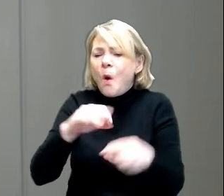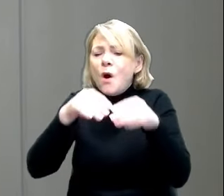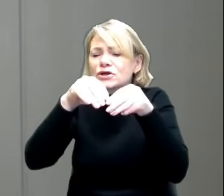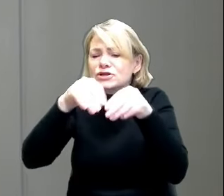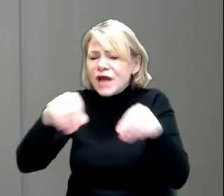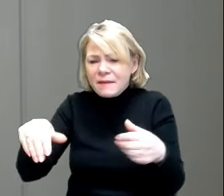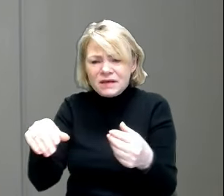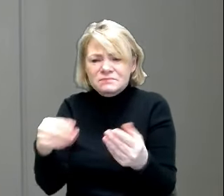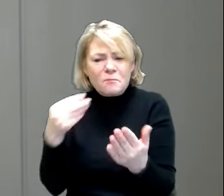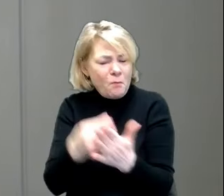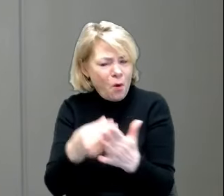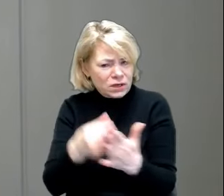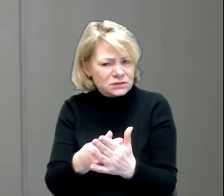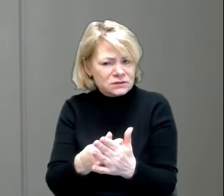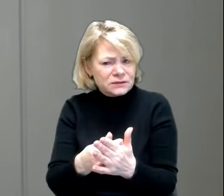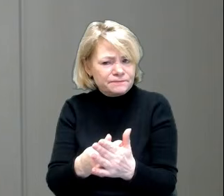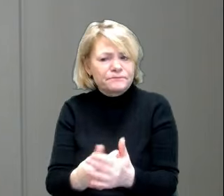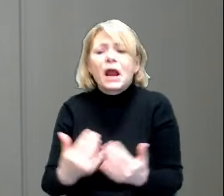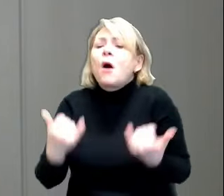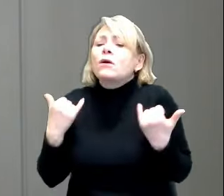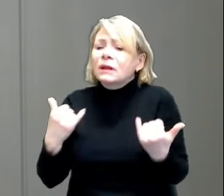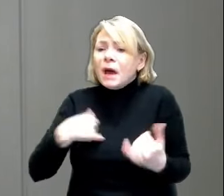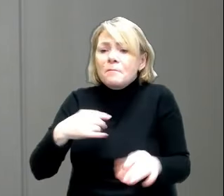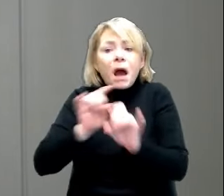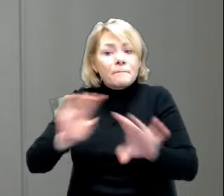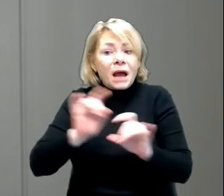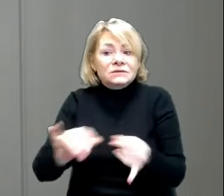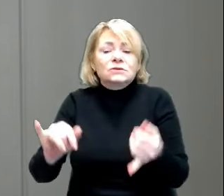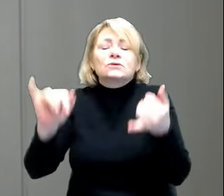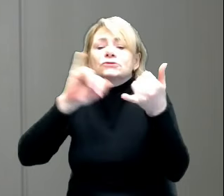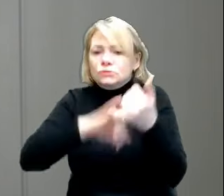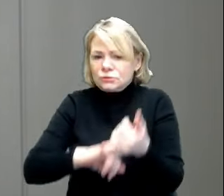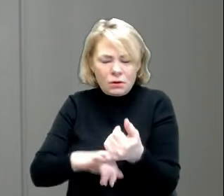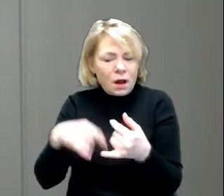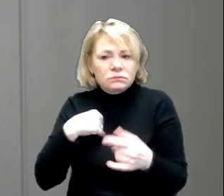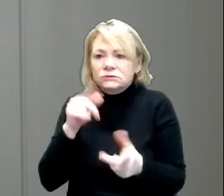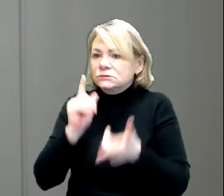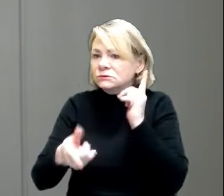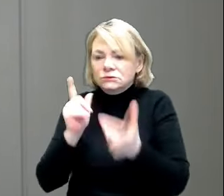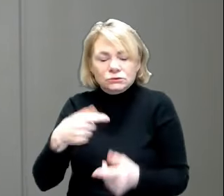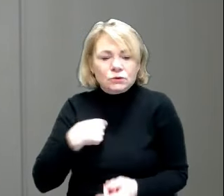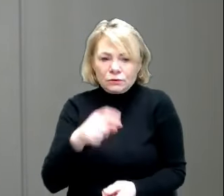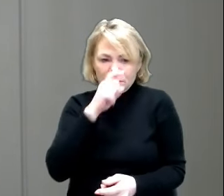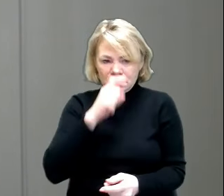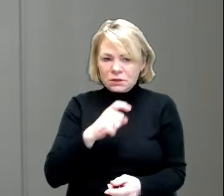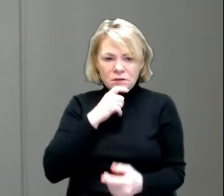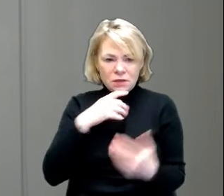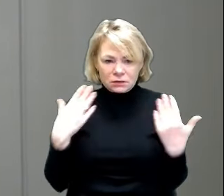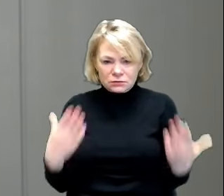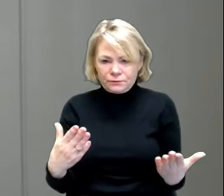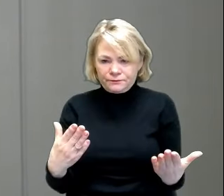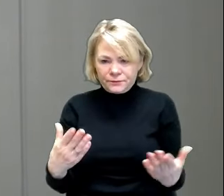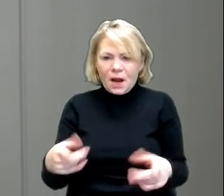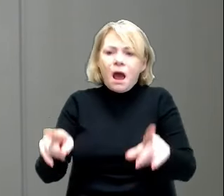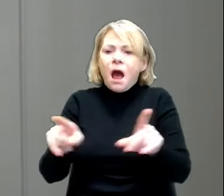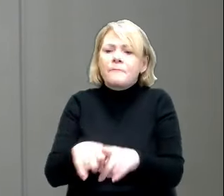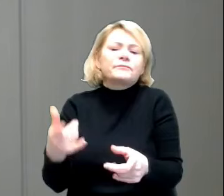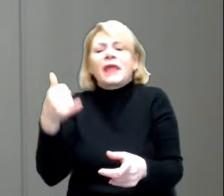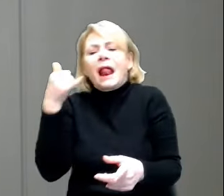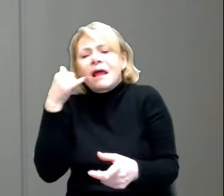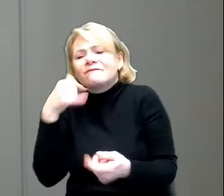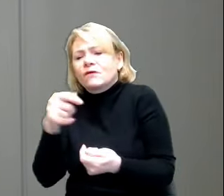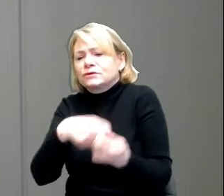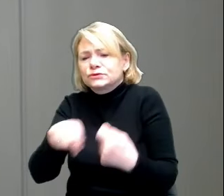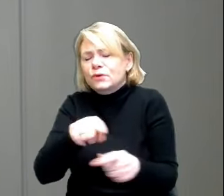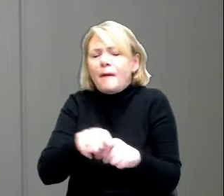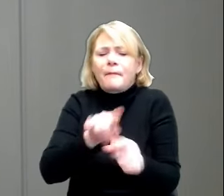ar čia savivaldybė elgiasi kaip nu perkeltine prasme telefoniniai sūkčiai arba norintys apgauti arba dar